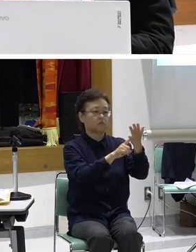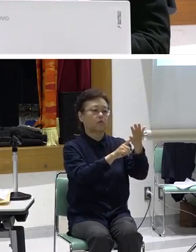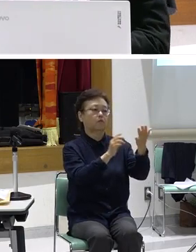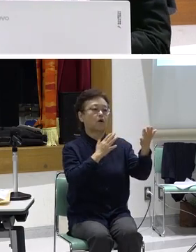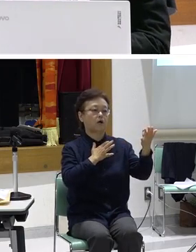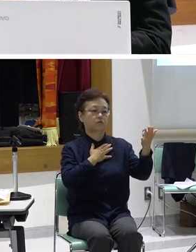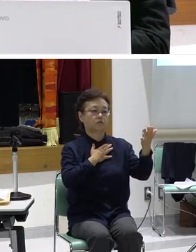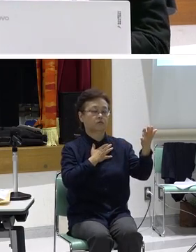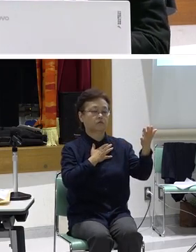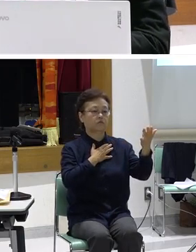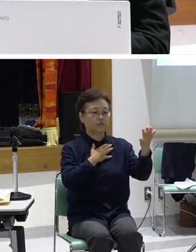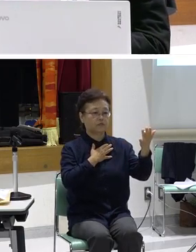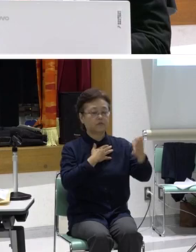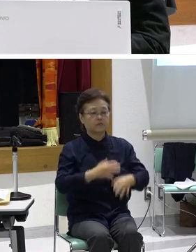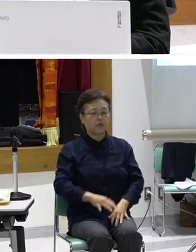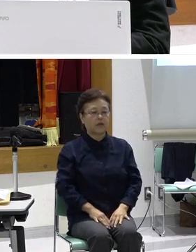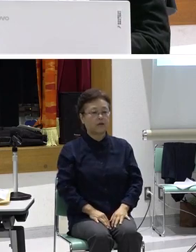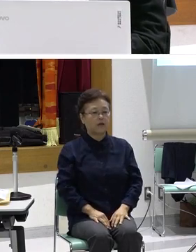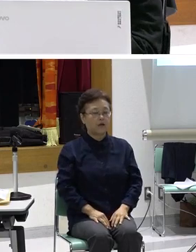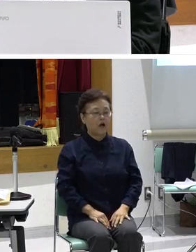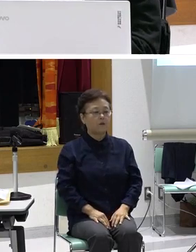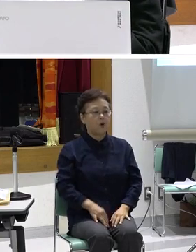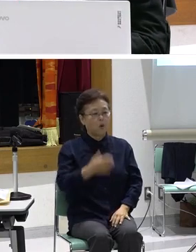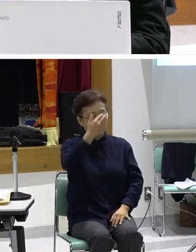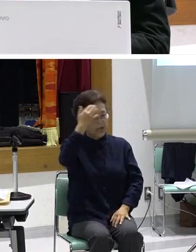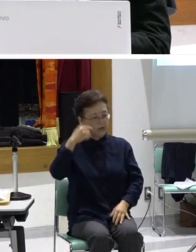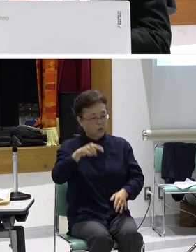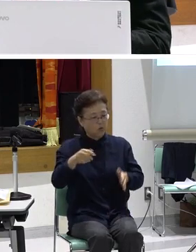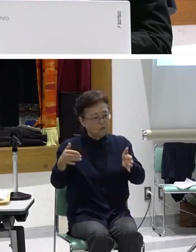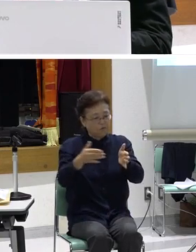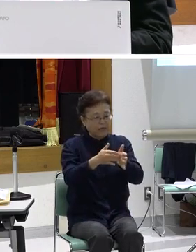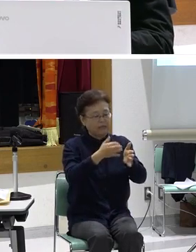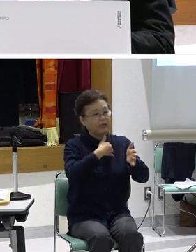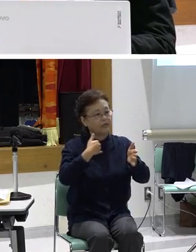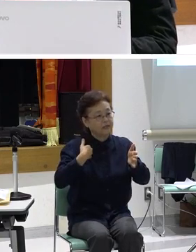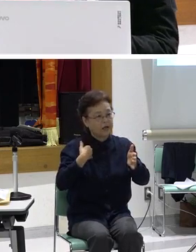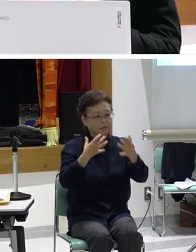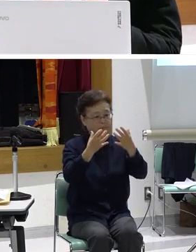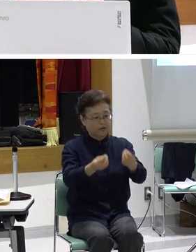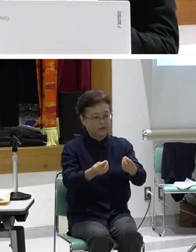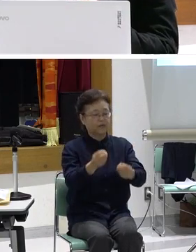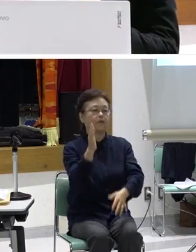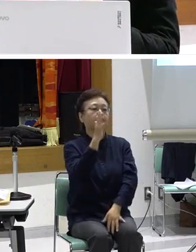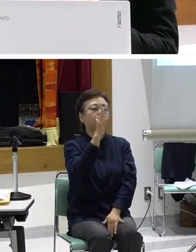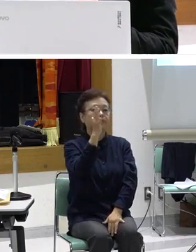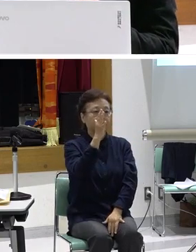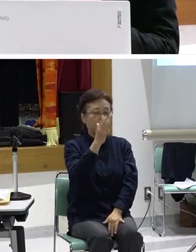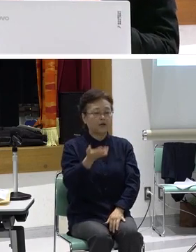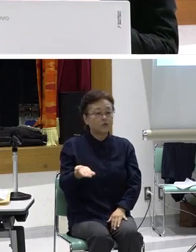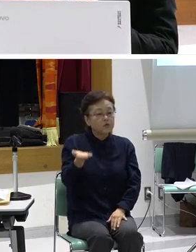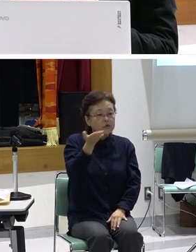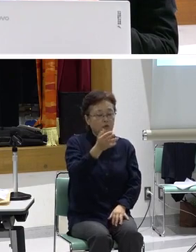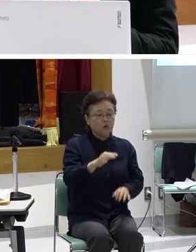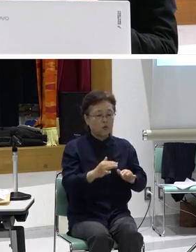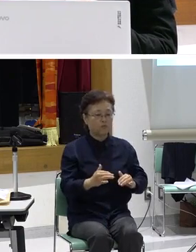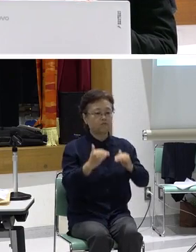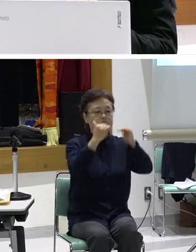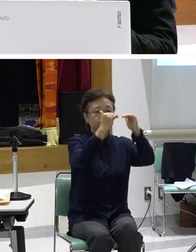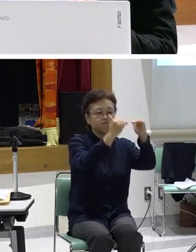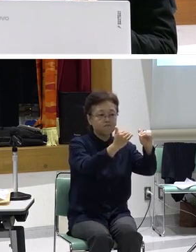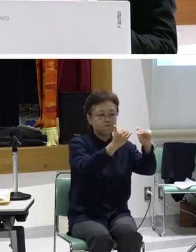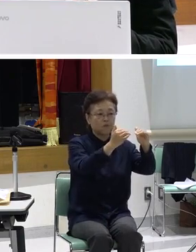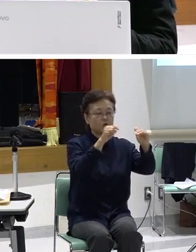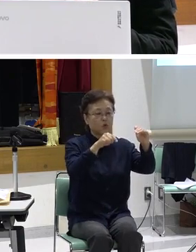う、せっかくここでやったんだからもうこれでいいでしょうじゃなくって、次のステップアップの機会にし